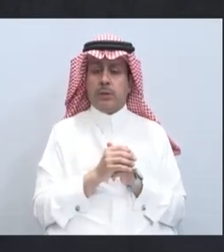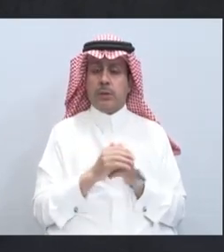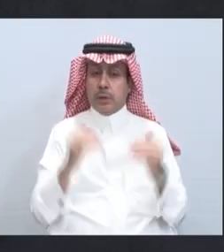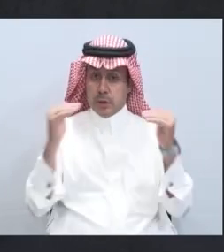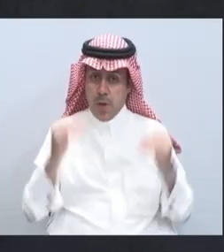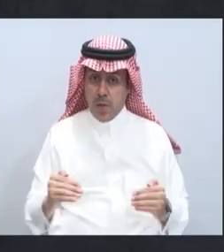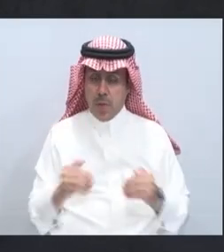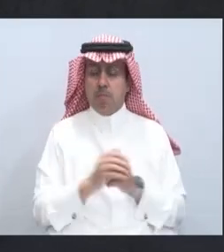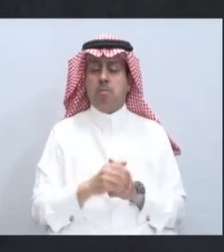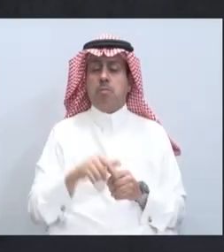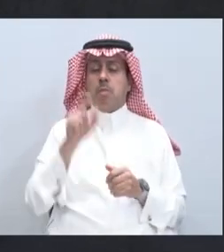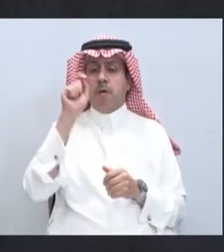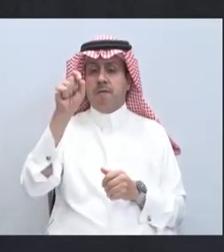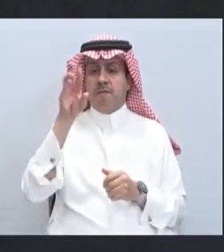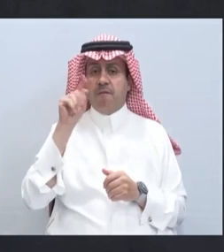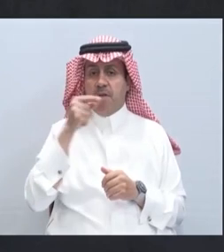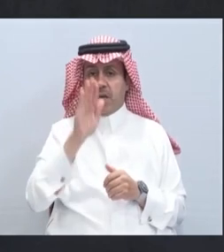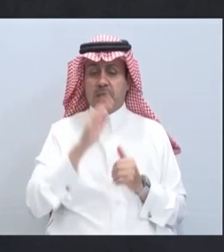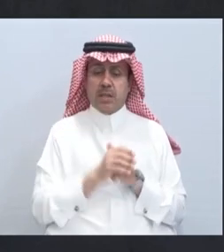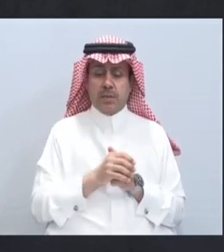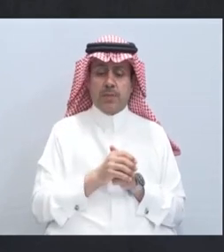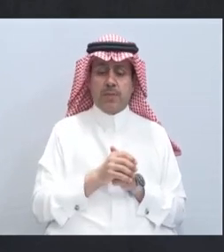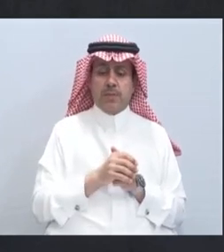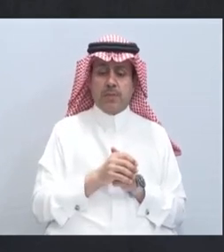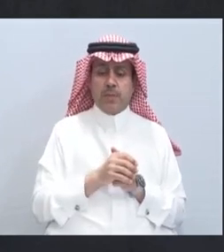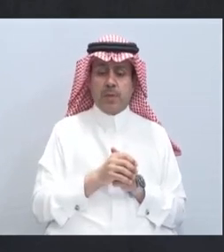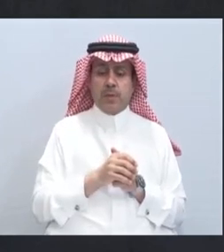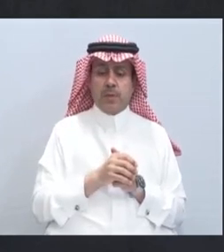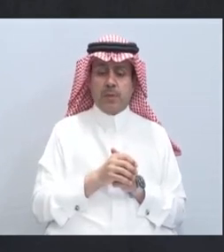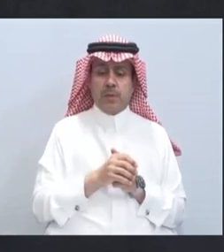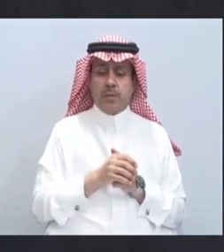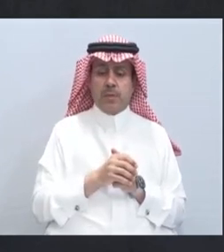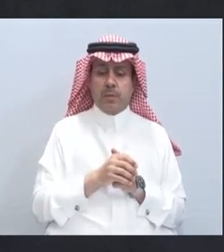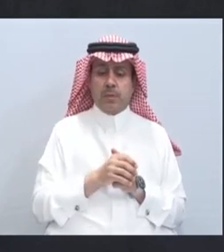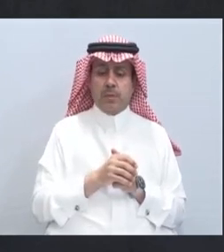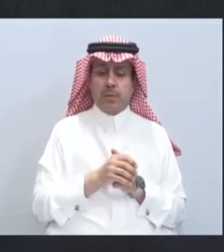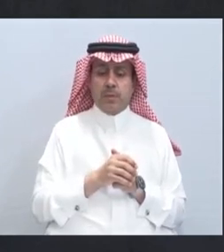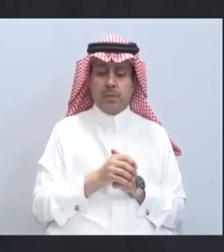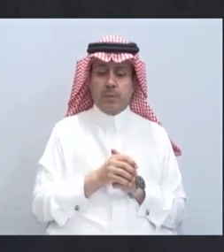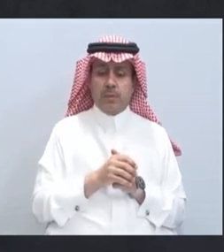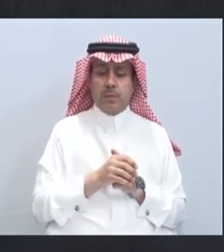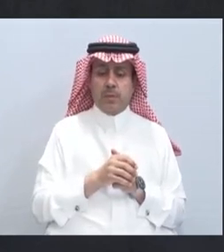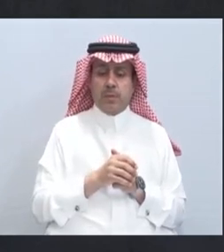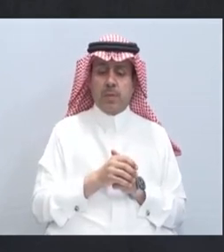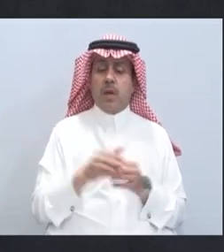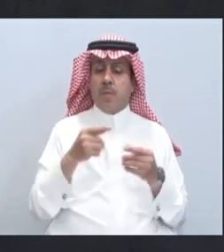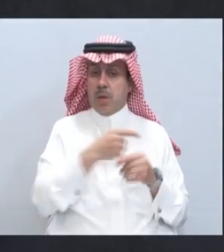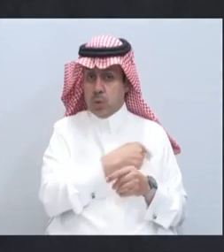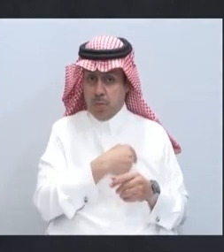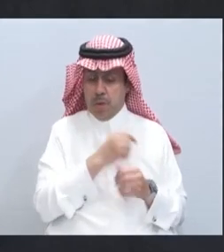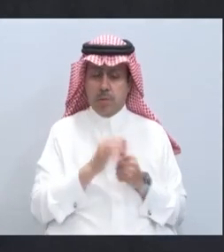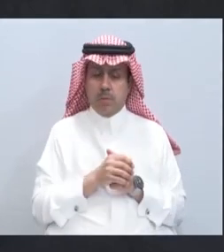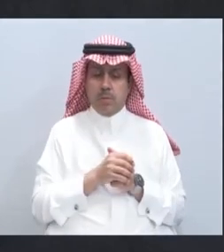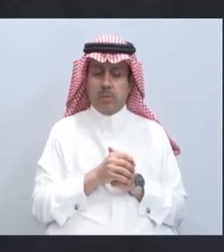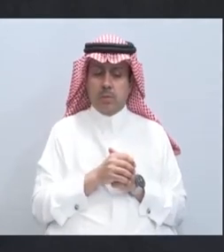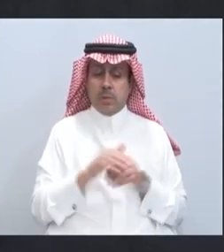عمليات الفهرسه جميعها تساعد في في هذه المكتبات ومراكز المعلومات هذا ما يسمى هذا من